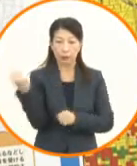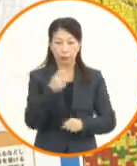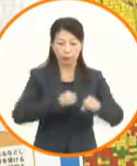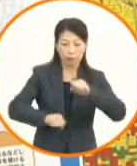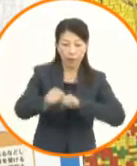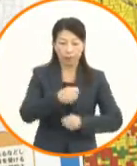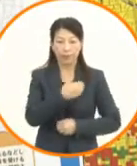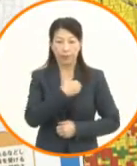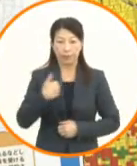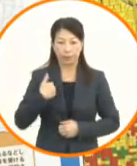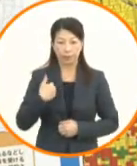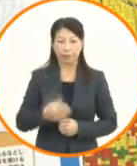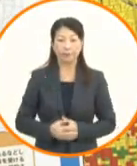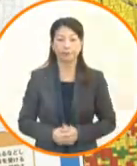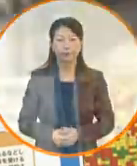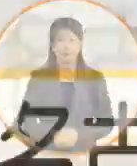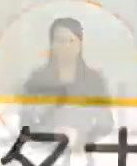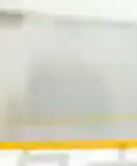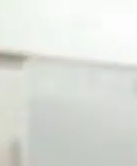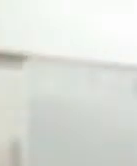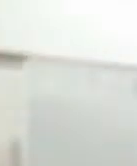することができます。